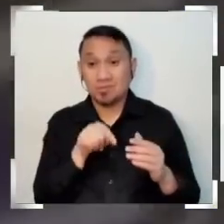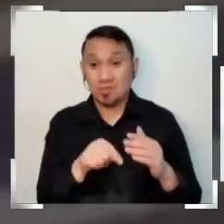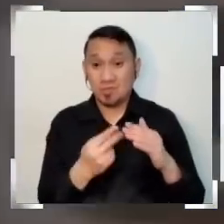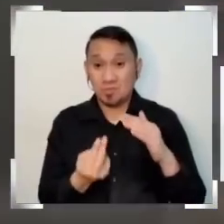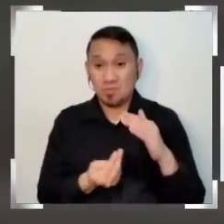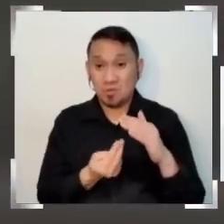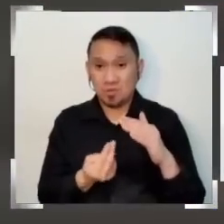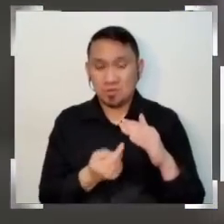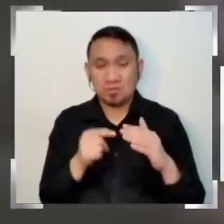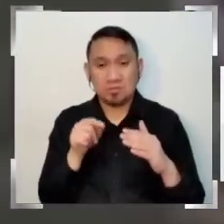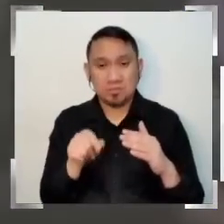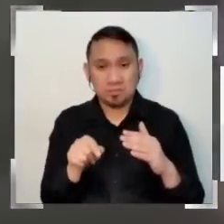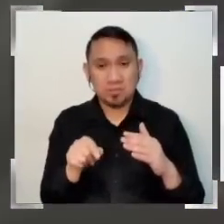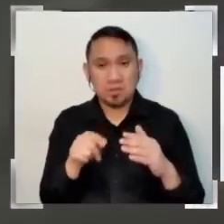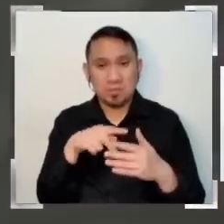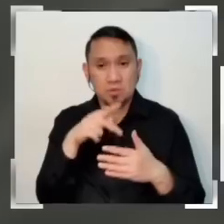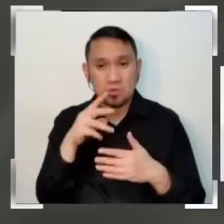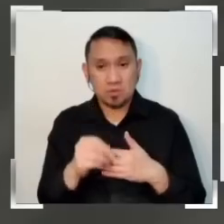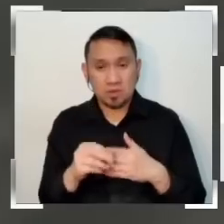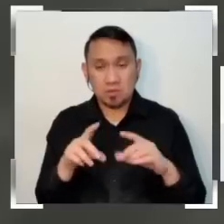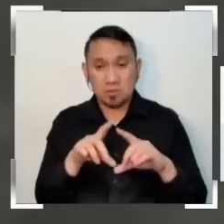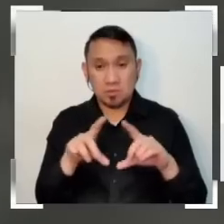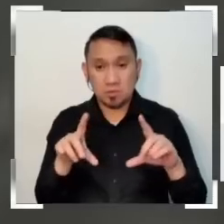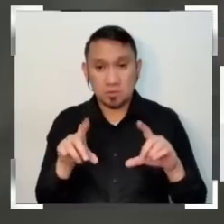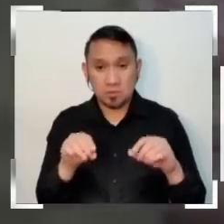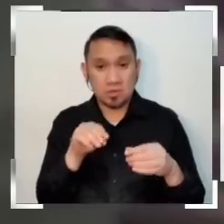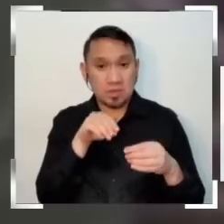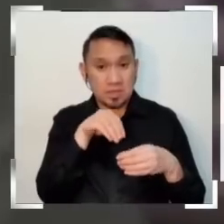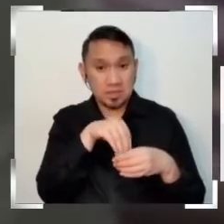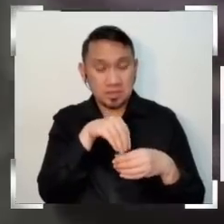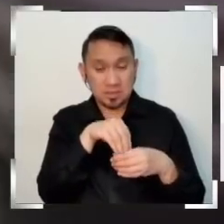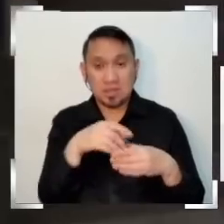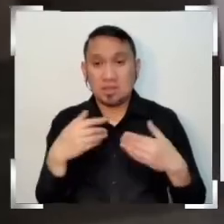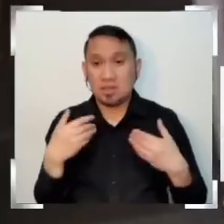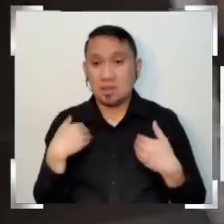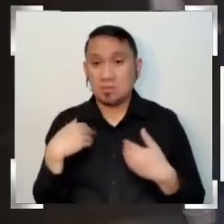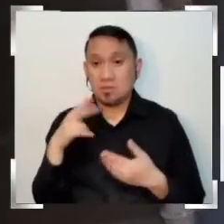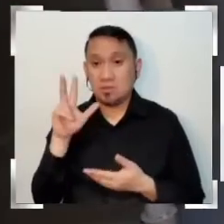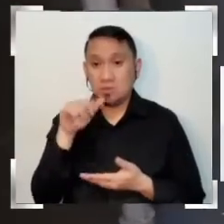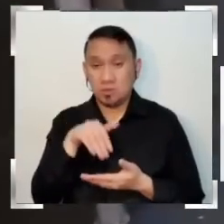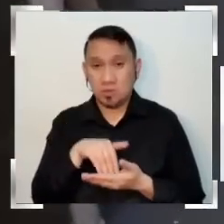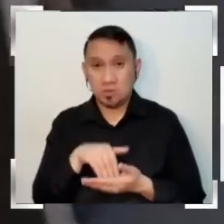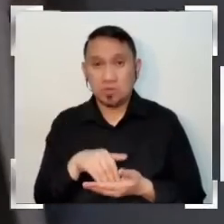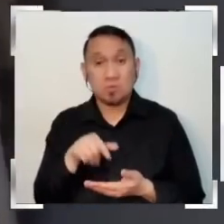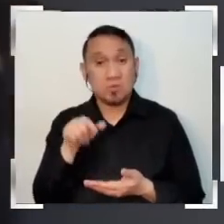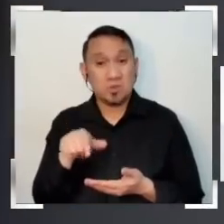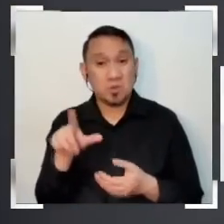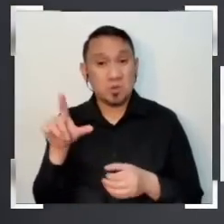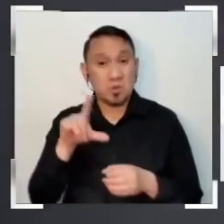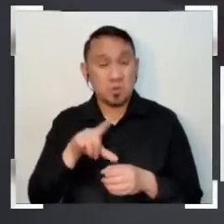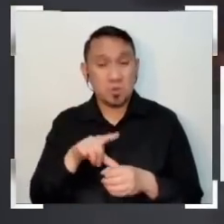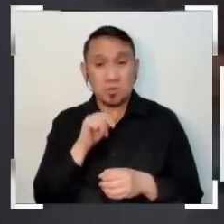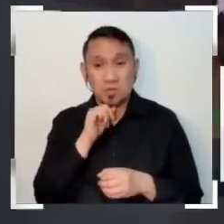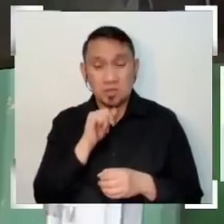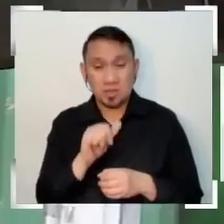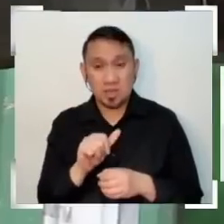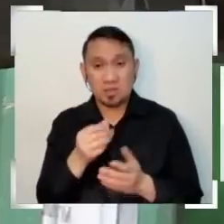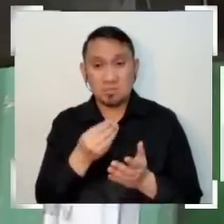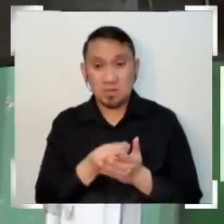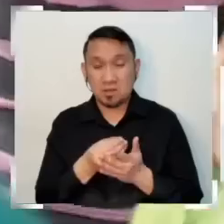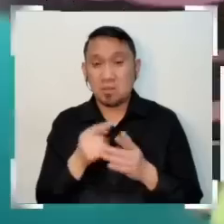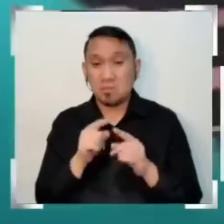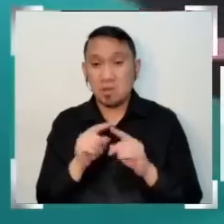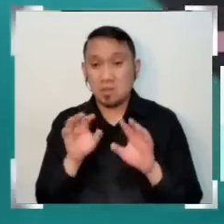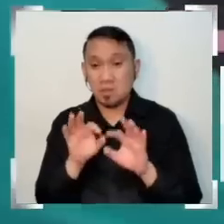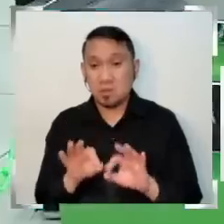ang mga benepisyaryo na may katumbas sa 3,000 pisong halaga ng load kada buwan. Pero ang load, hindi pera, kundi halaga ng pagkaing makukuha nila sa mga